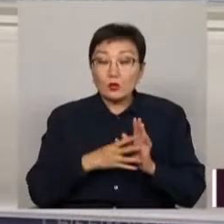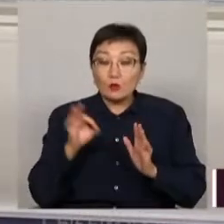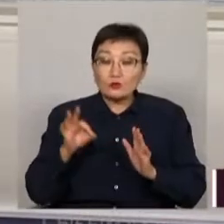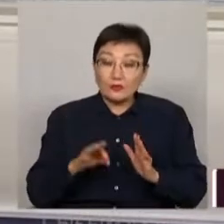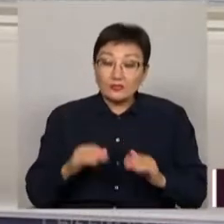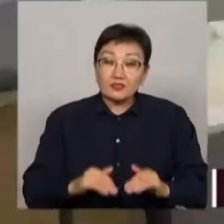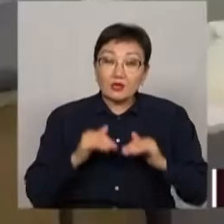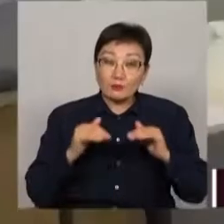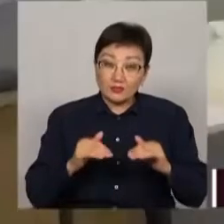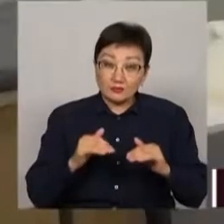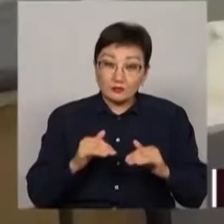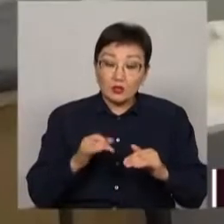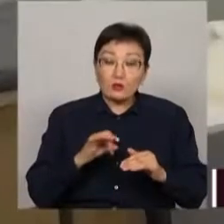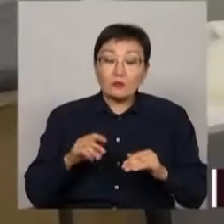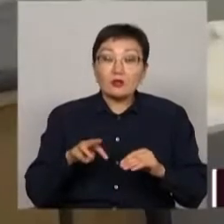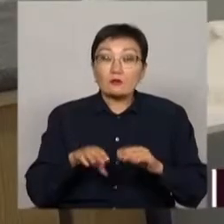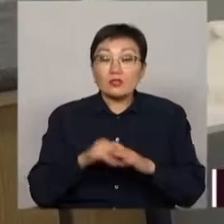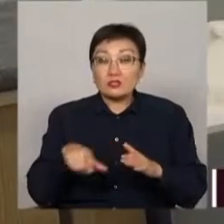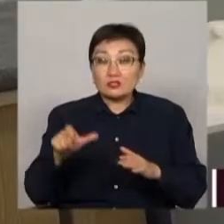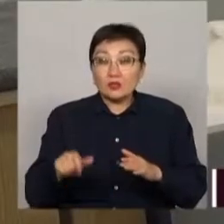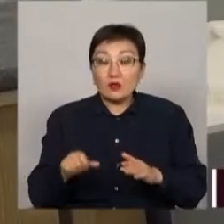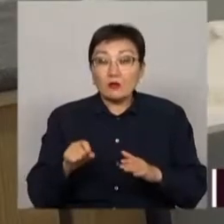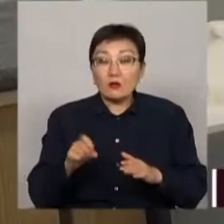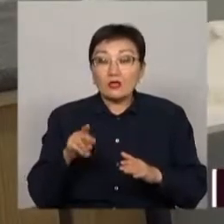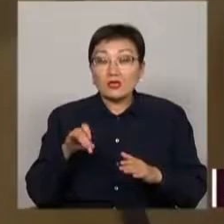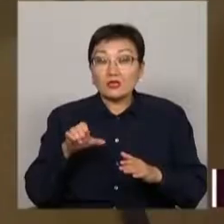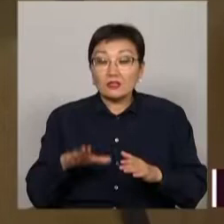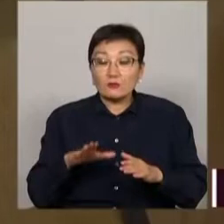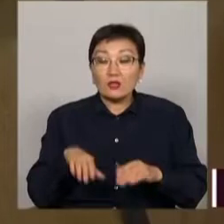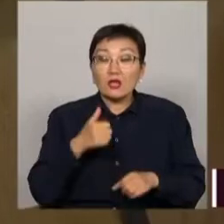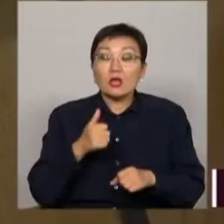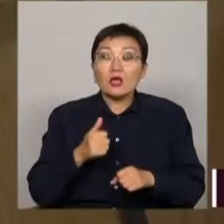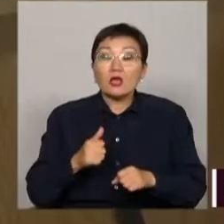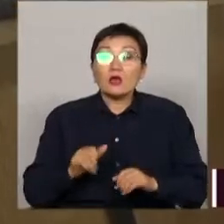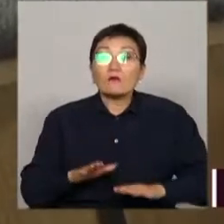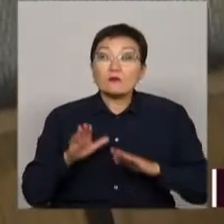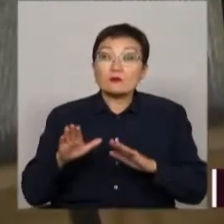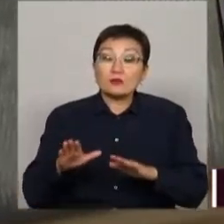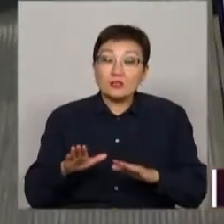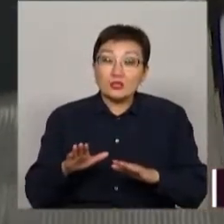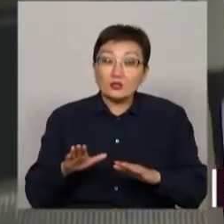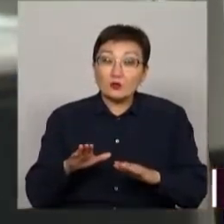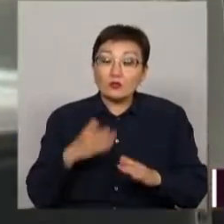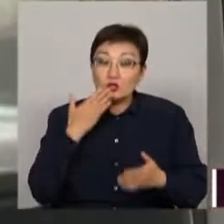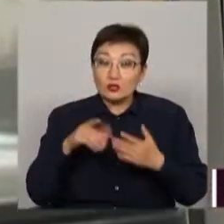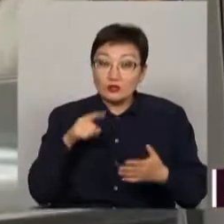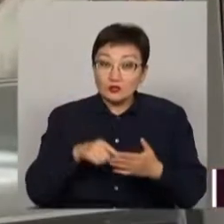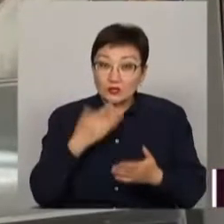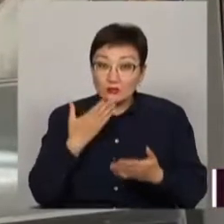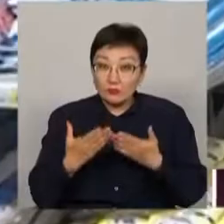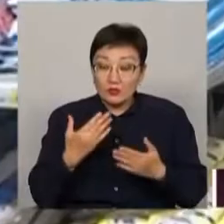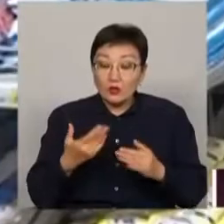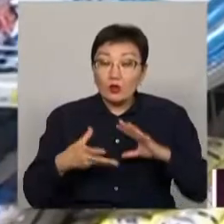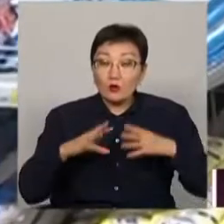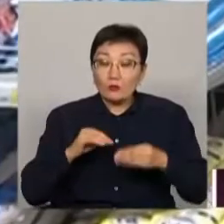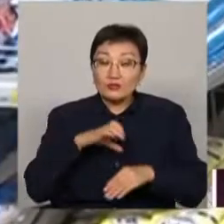19,9%-ға өсіпті. Ол туралы мәжіліс депутаты Фахриддин Қаратаев вице-премьер Роман Склярға жолдаған депутаттық сауалында айтты. Оның келтірген